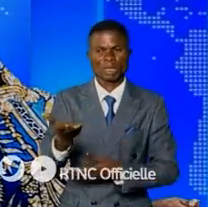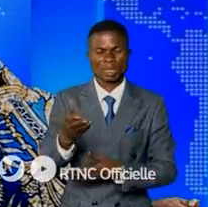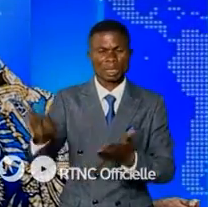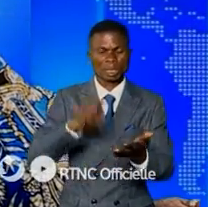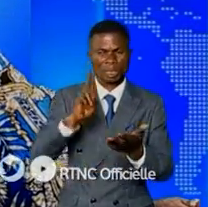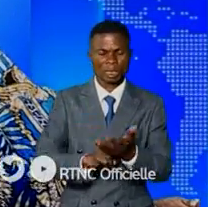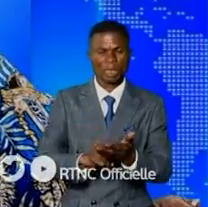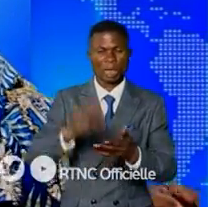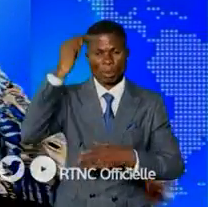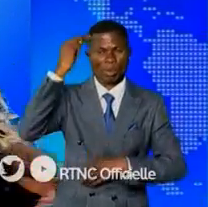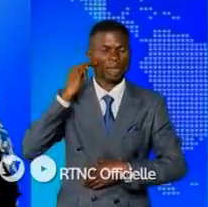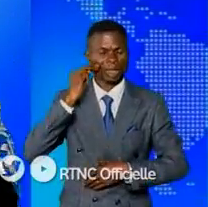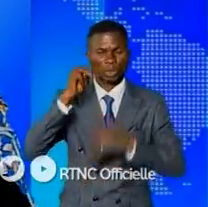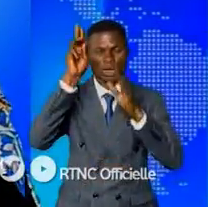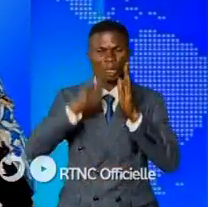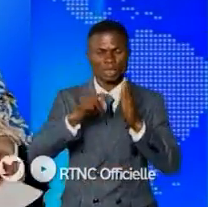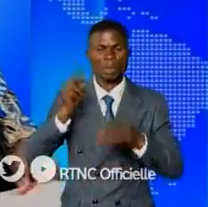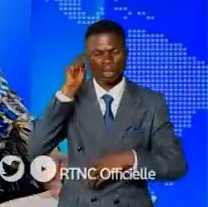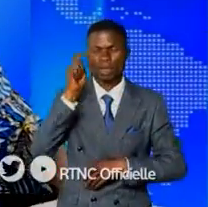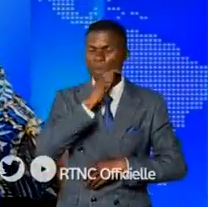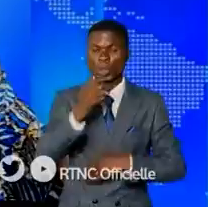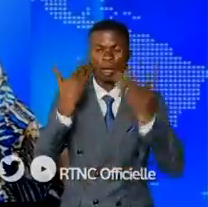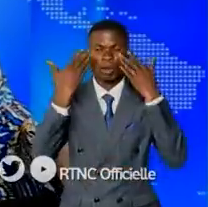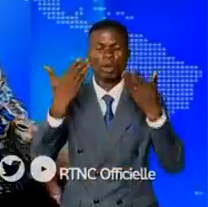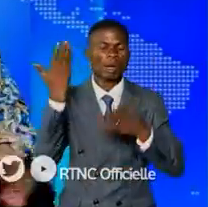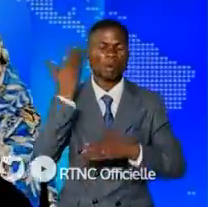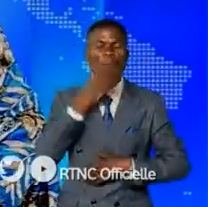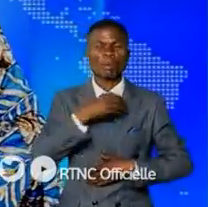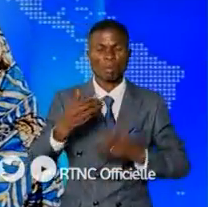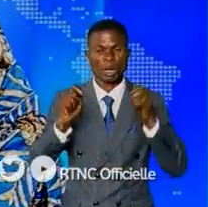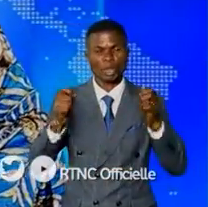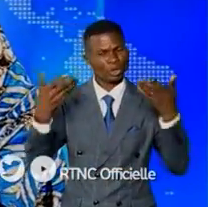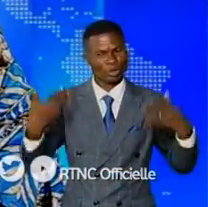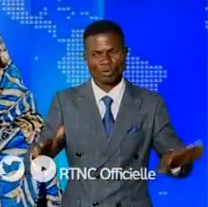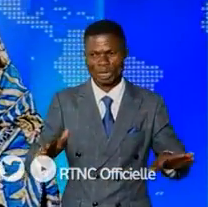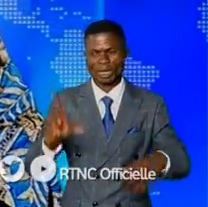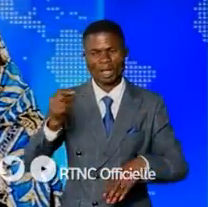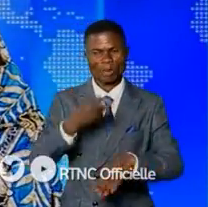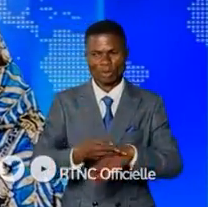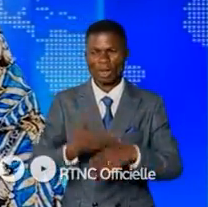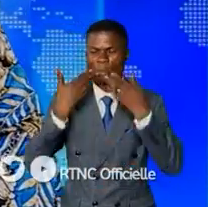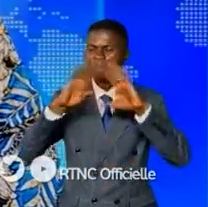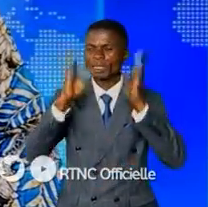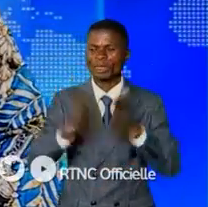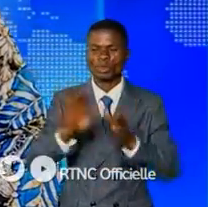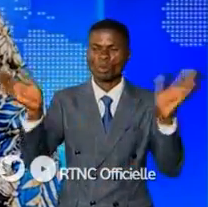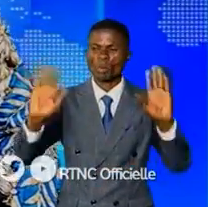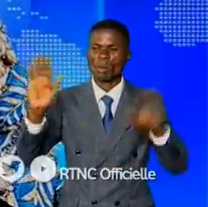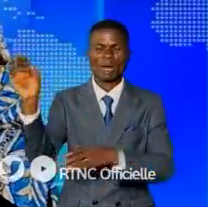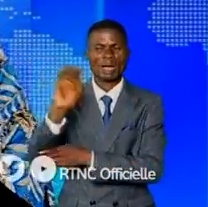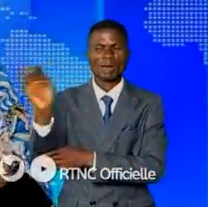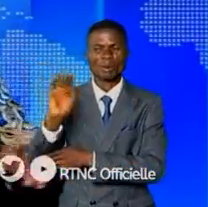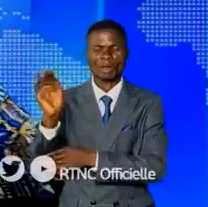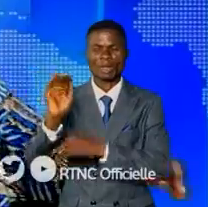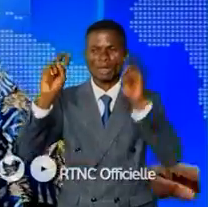signé Thomas Louaka. Allô au Saint-Jola. Mesdames et messieurs, nous sommes arrivés à la fin de ce journal, mais je me fais le devoir de vous rappeler les